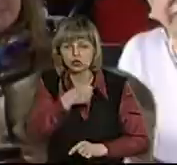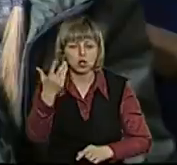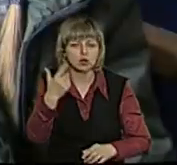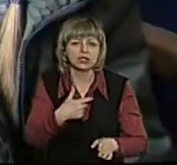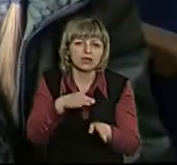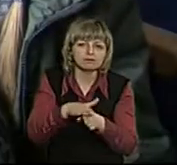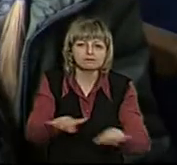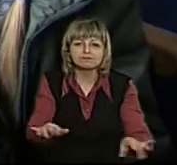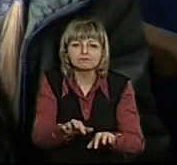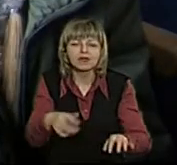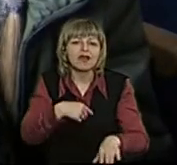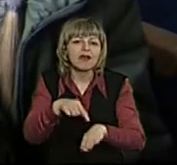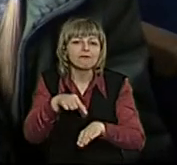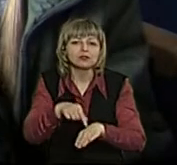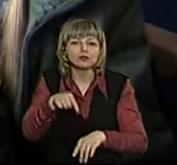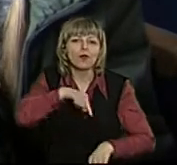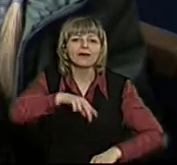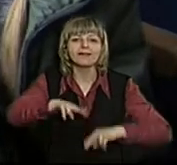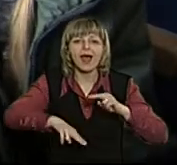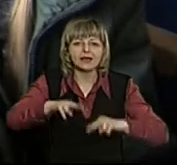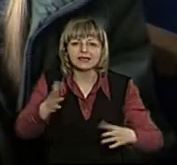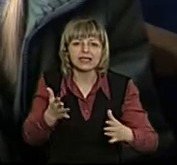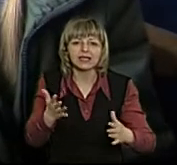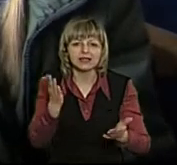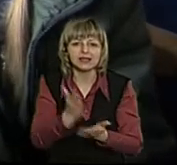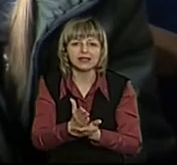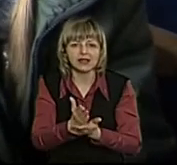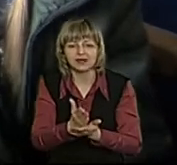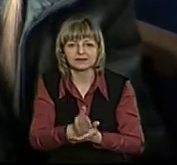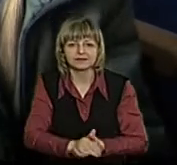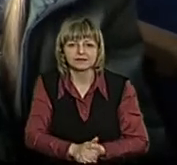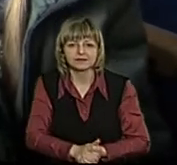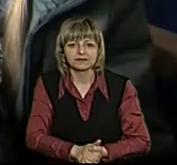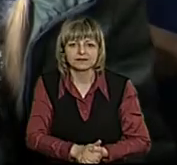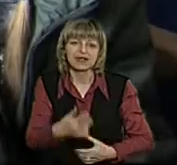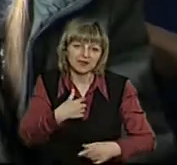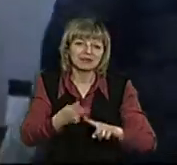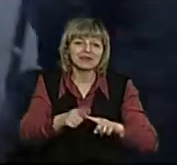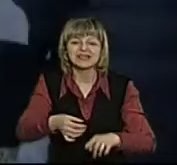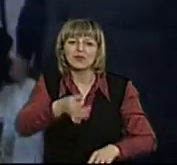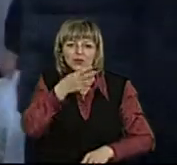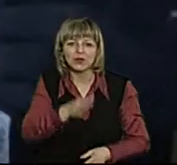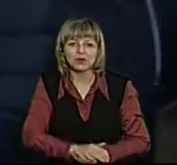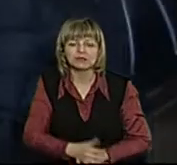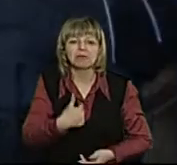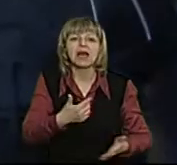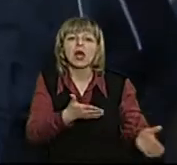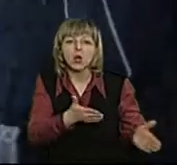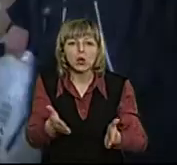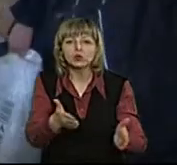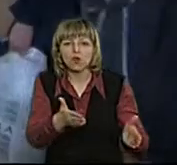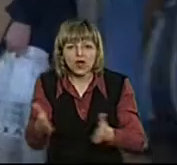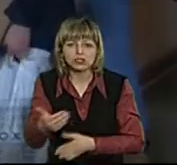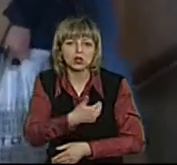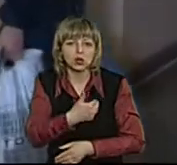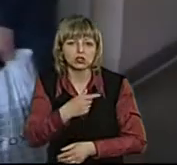на фортепіано, я відчуваю саме той настрій, який є у всіх творах. І мені це подобається. Ми готувалися,